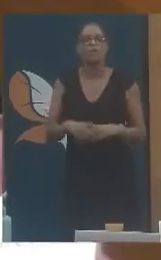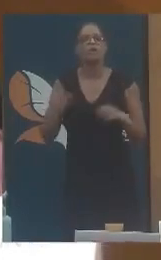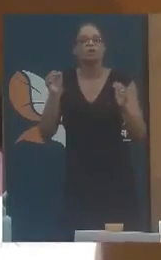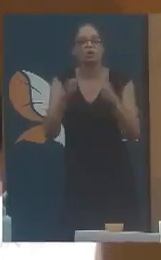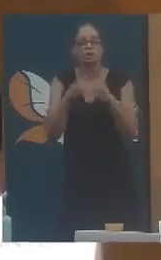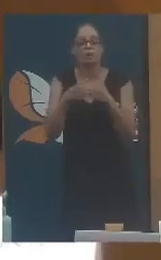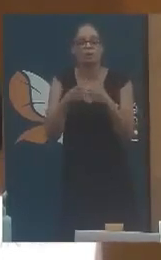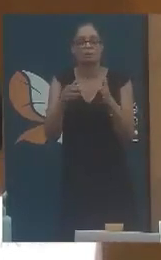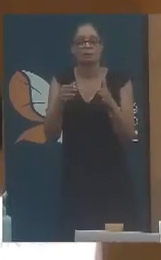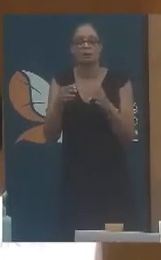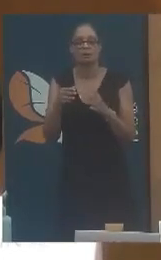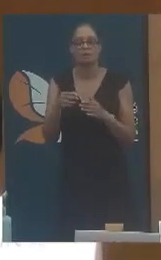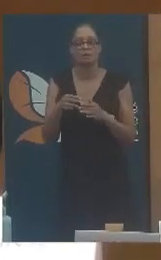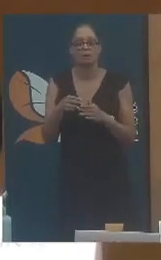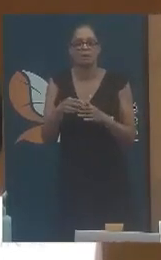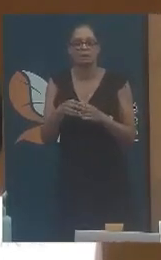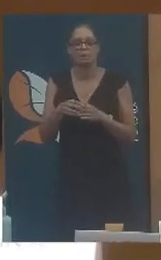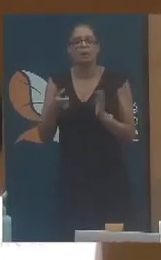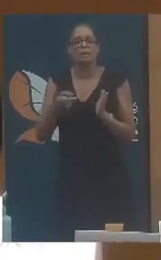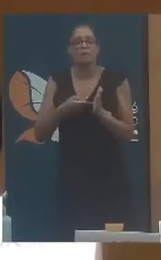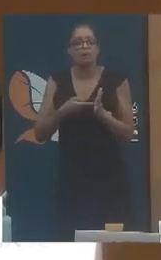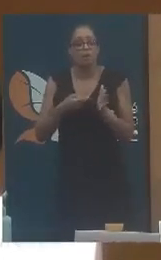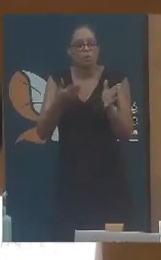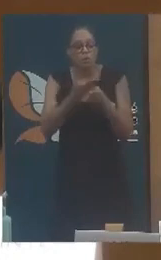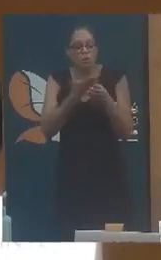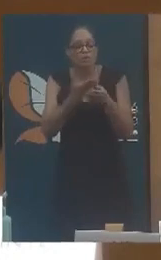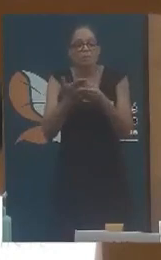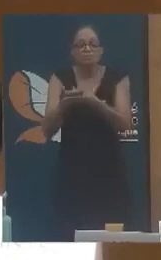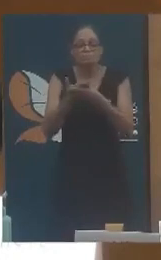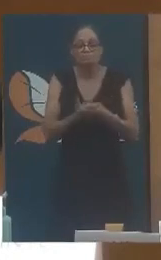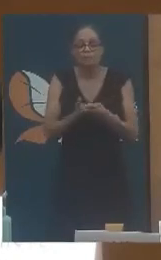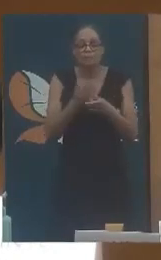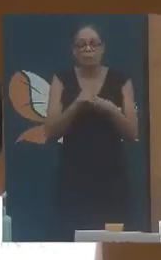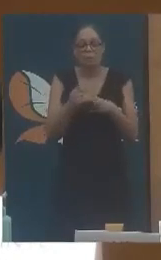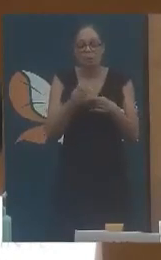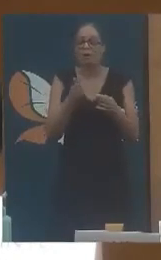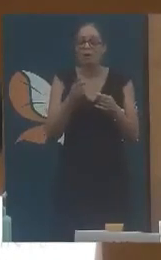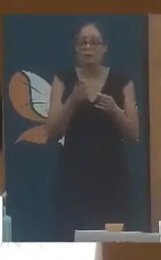dire à quel moment ces dossiers ont été introduits, pourquoi ils viennent si